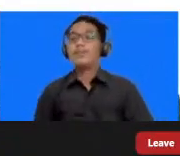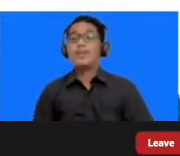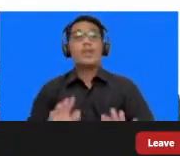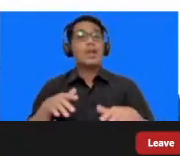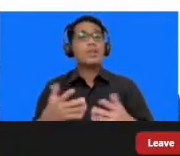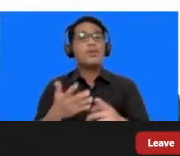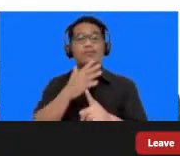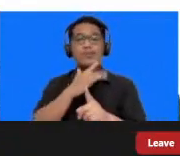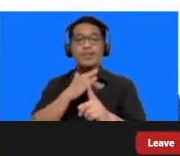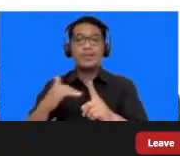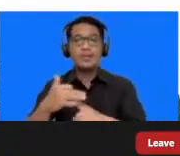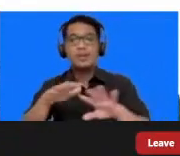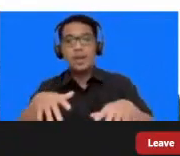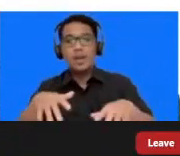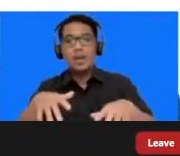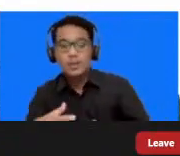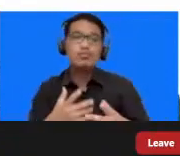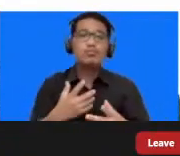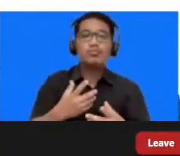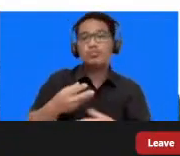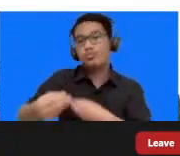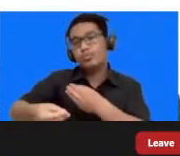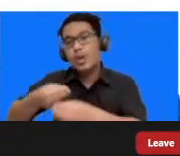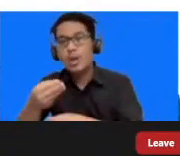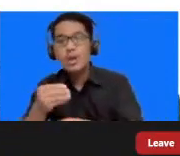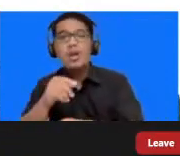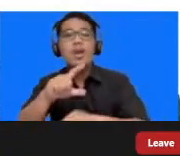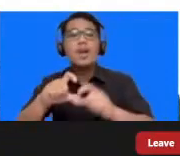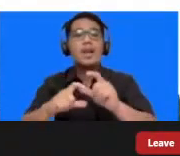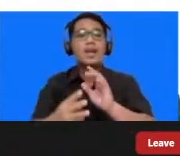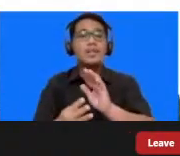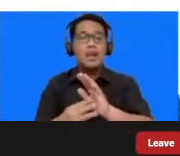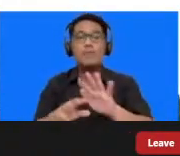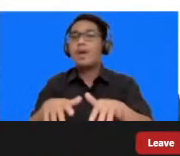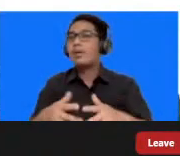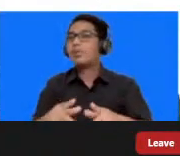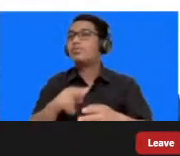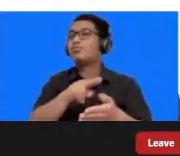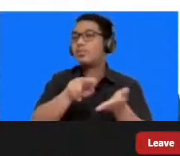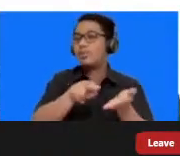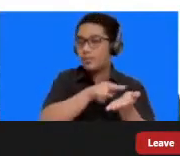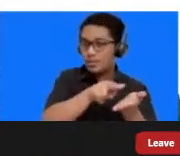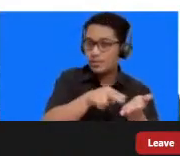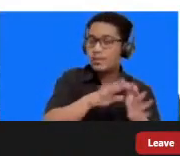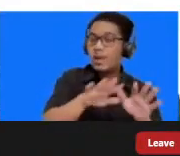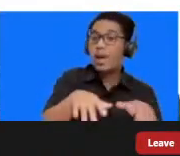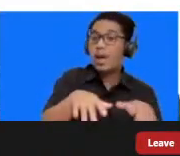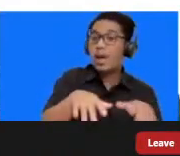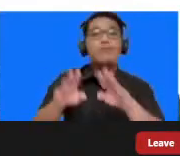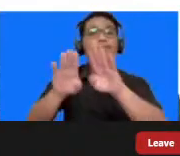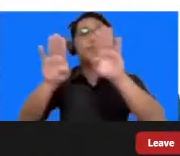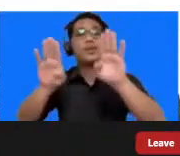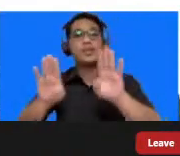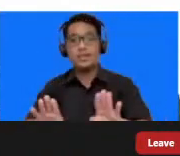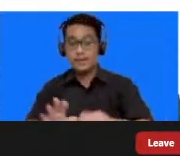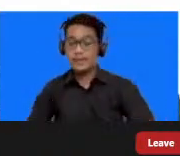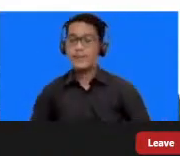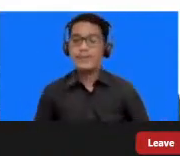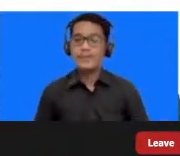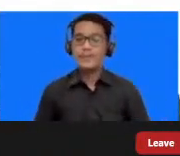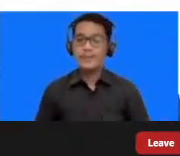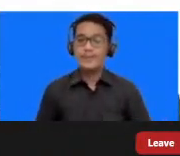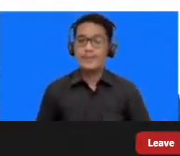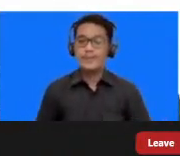usaha, LSM, dari perguruan tinggi, maupun dari media dan lain sebagainya. Nah, inilah yang